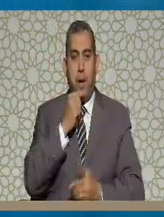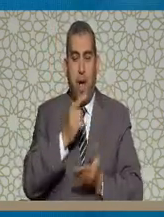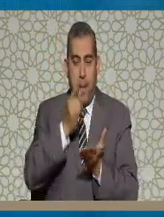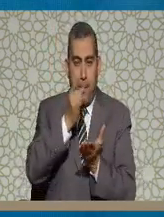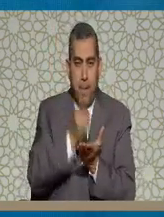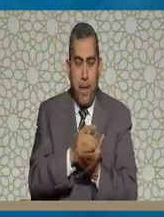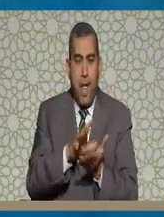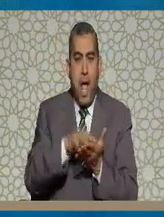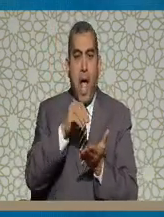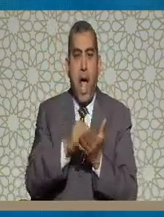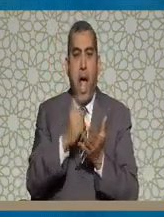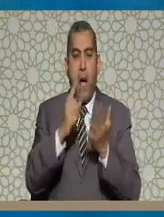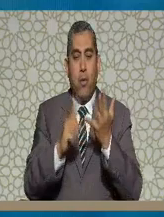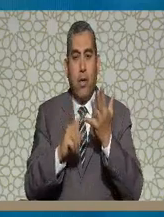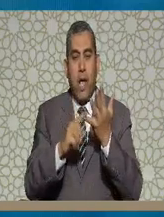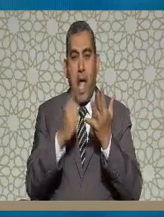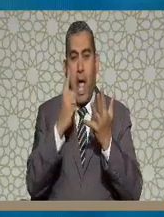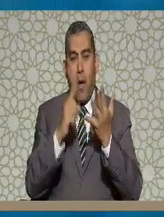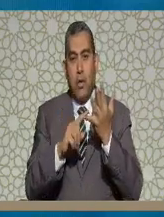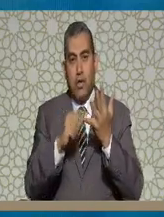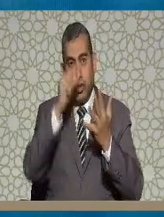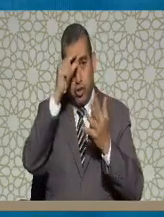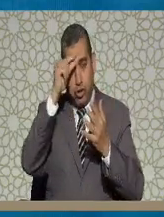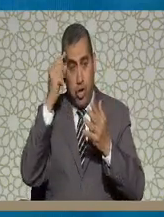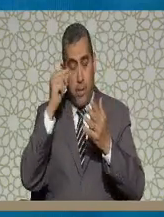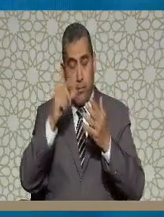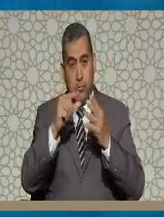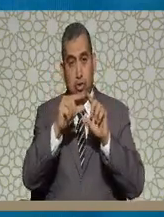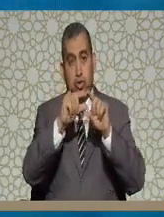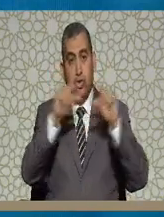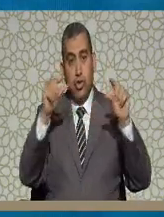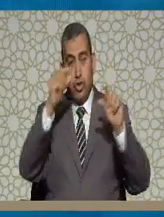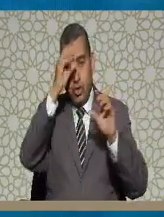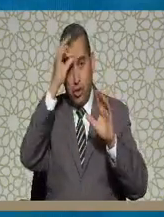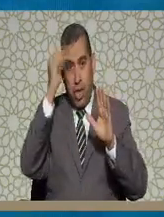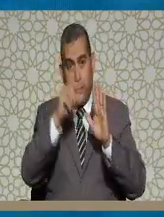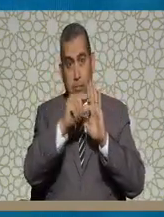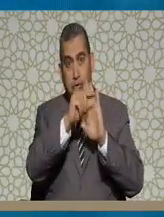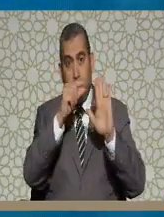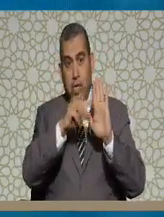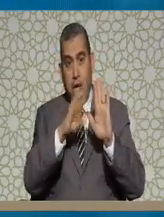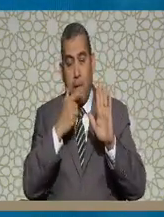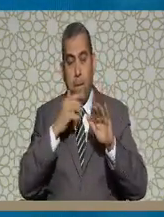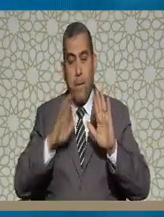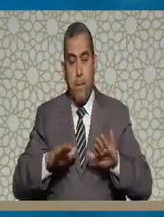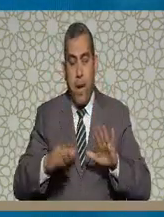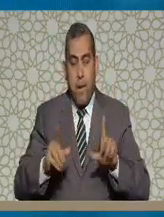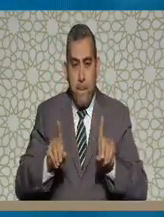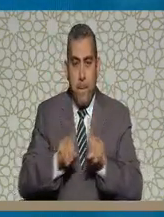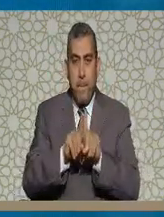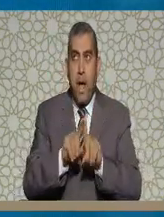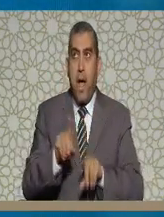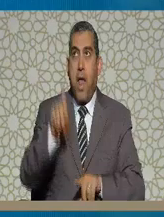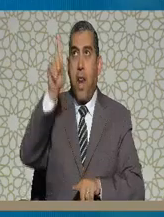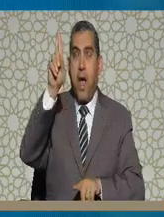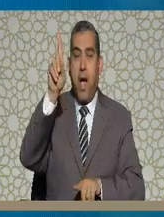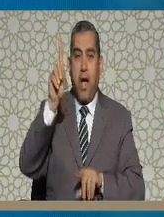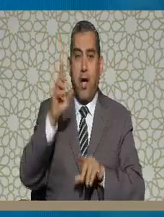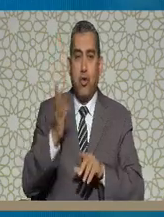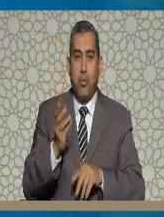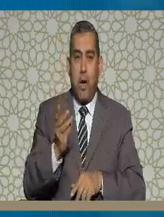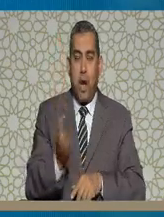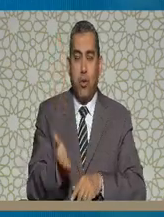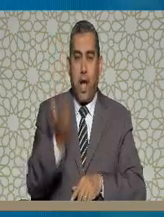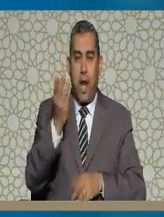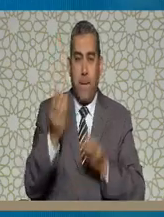وبيكون شعار المحطه الاولانيه دي ايه البقاء في حضره الله سبحانه وتعالى وبعدين تيجي